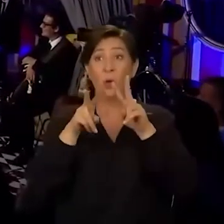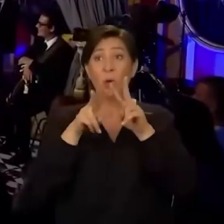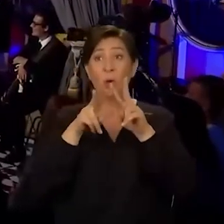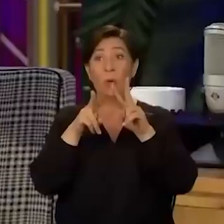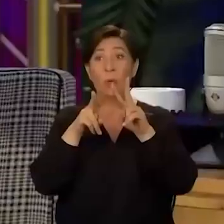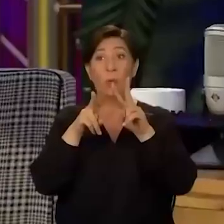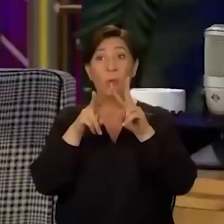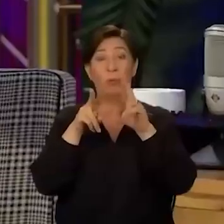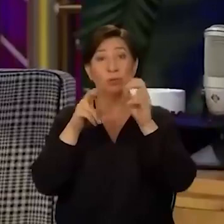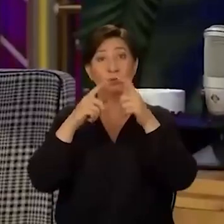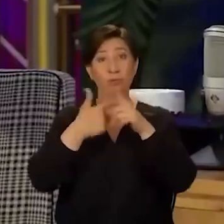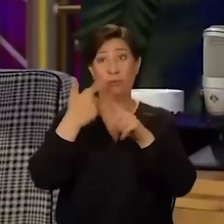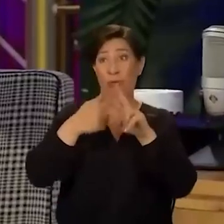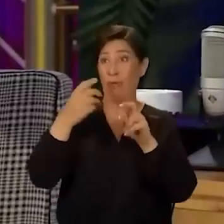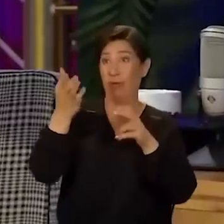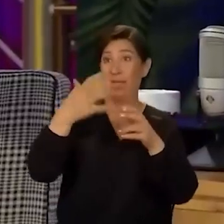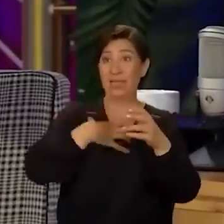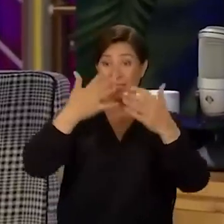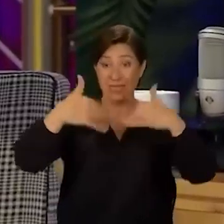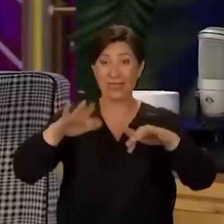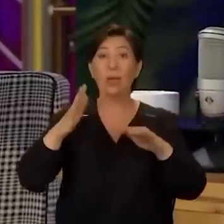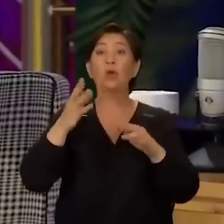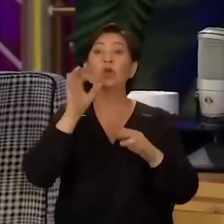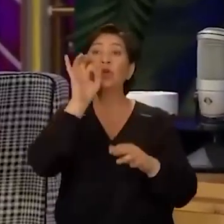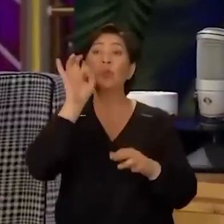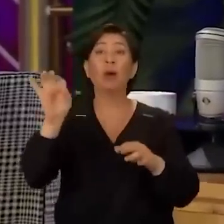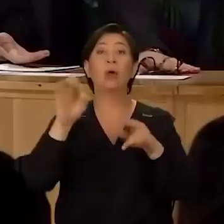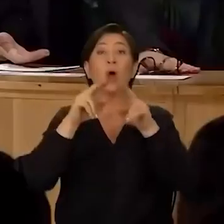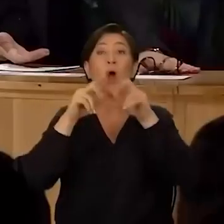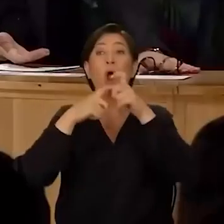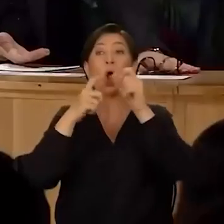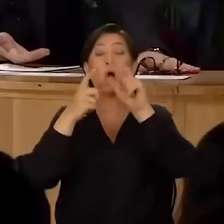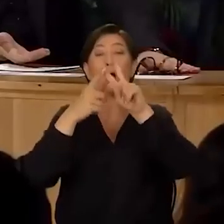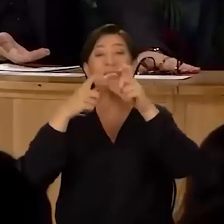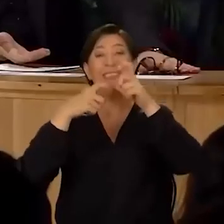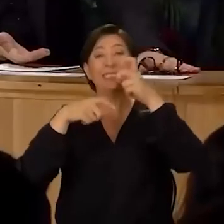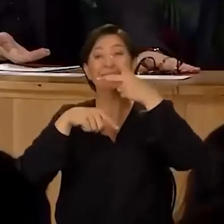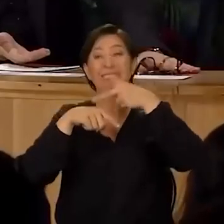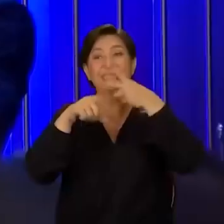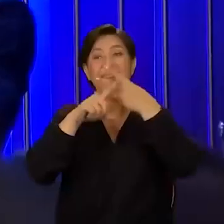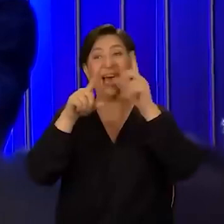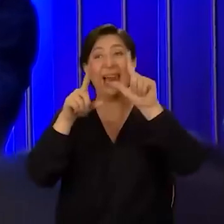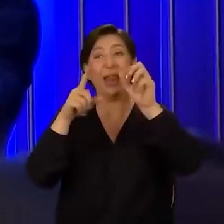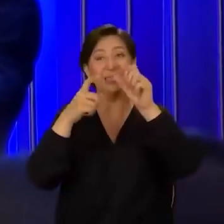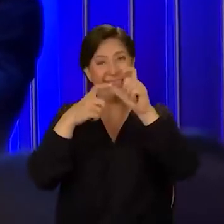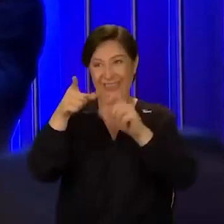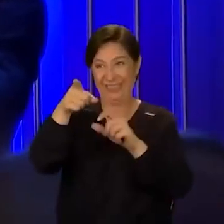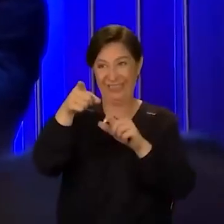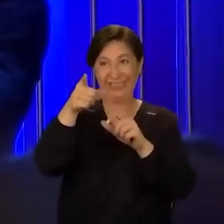hatırlamazsanız yani şu balığı Gonzales var senin 25 yıllık arkadaşım